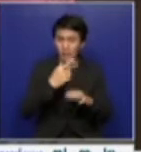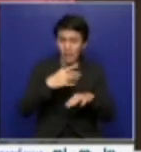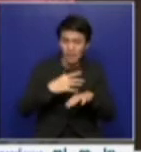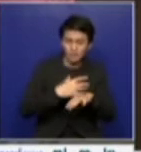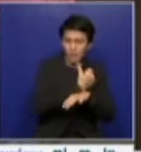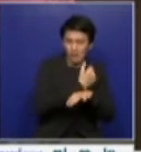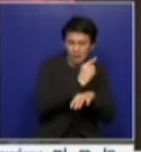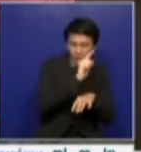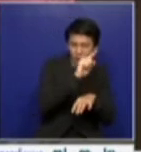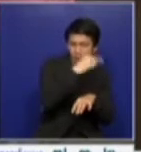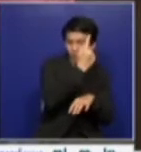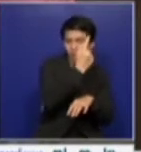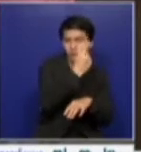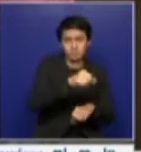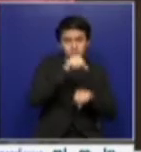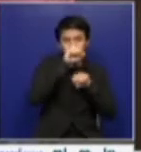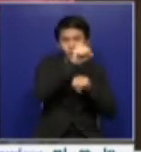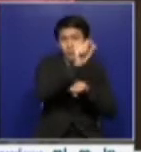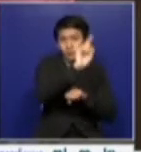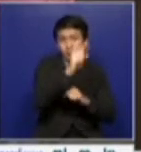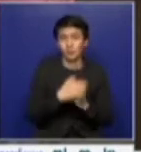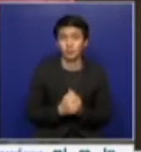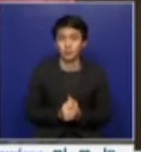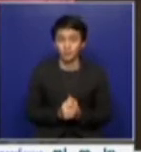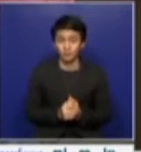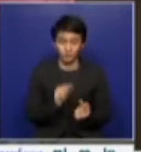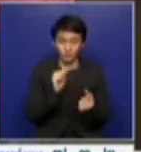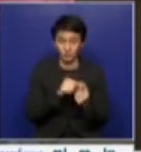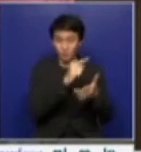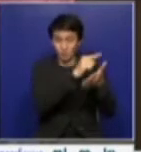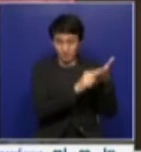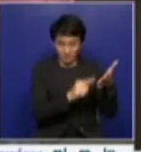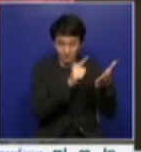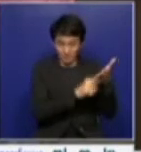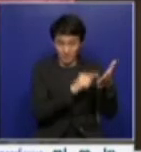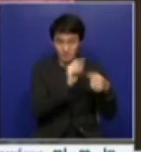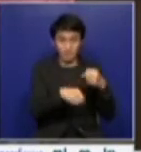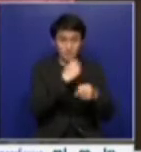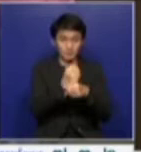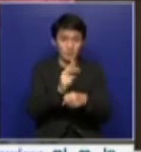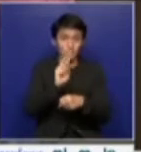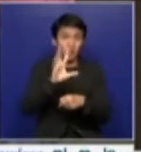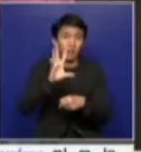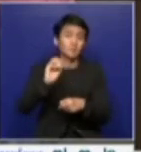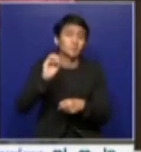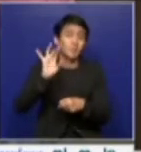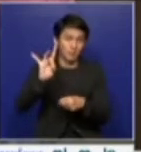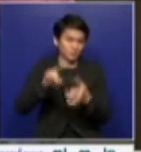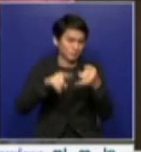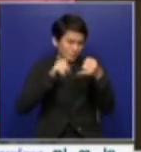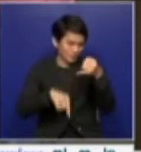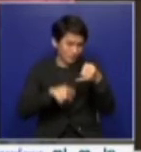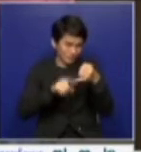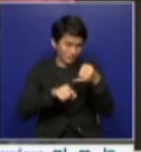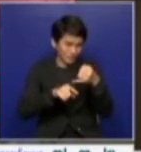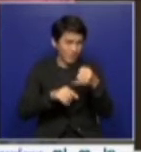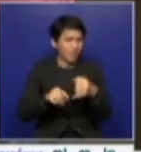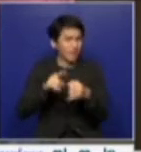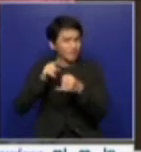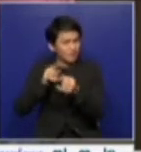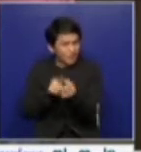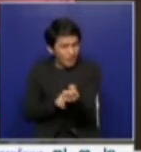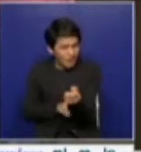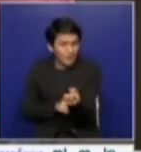เคยประกาศว่าจะมีการเลือกตั้งในปลายปี 2558หรืออย่างช้าต้นปี